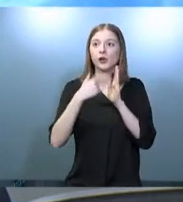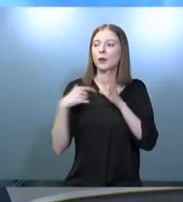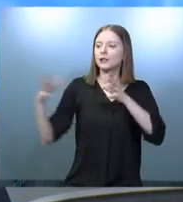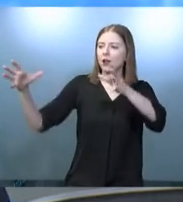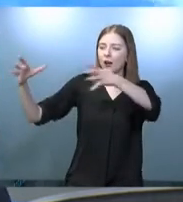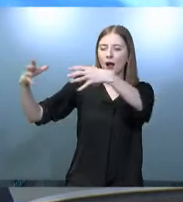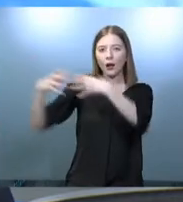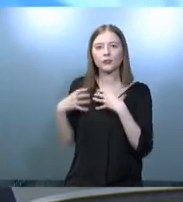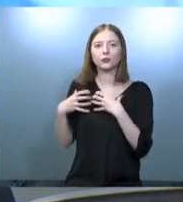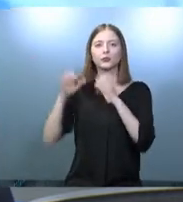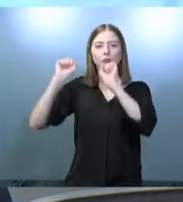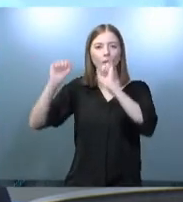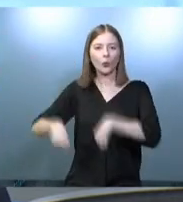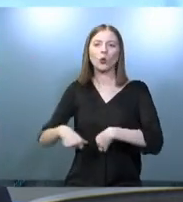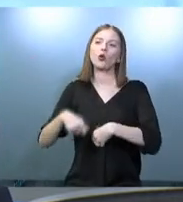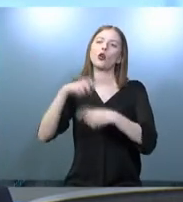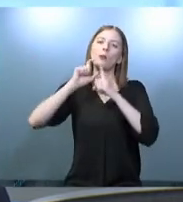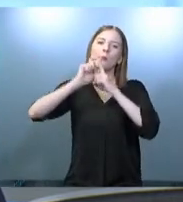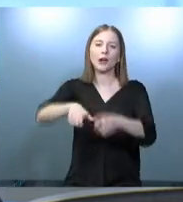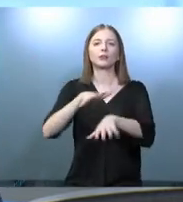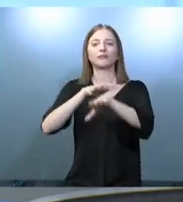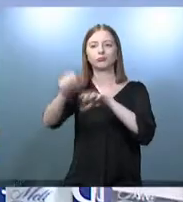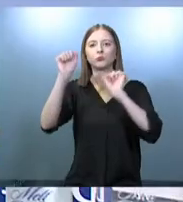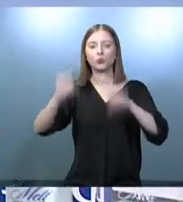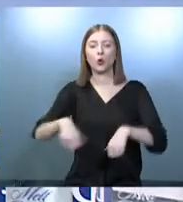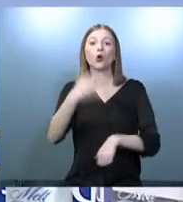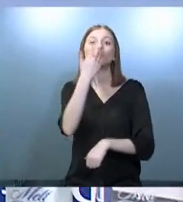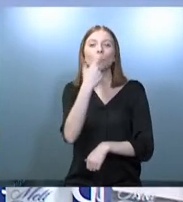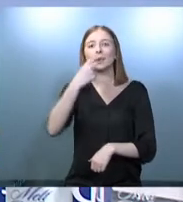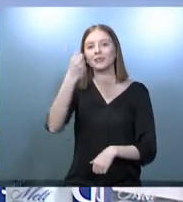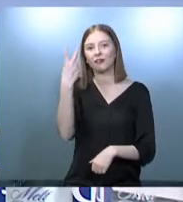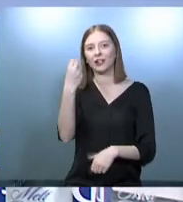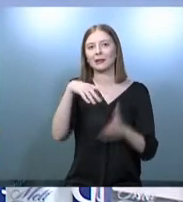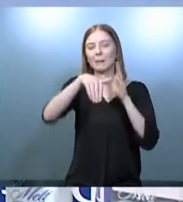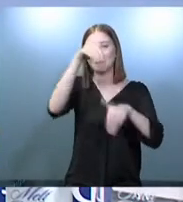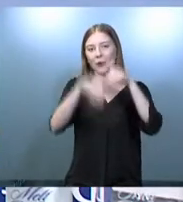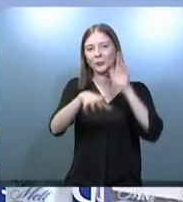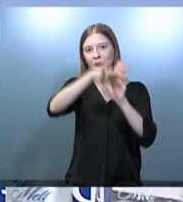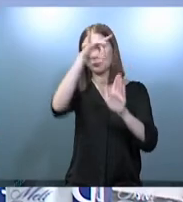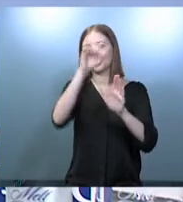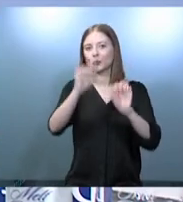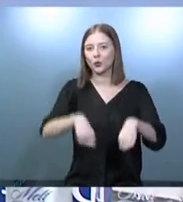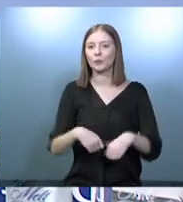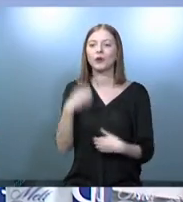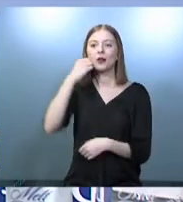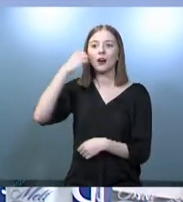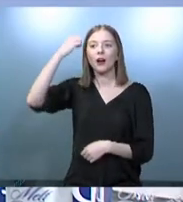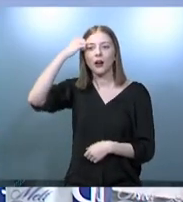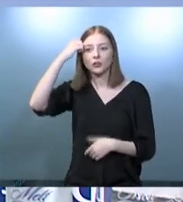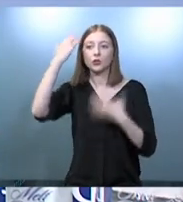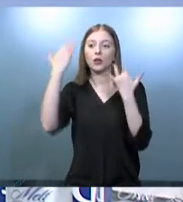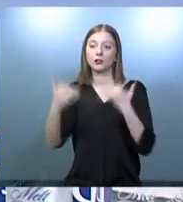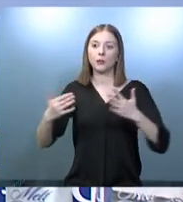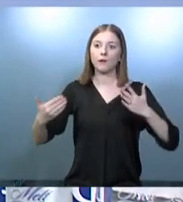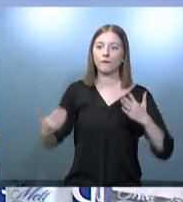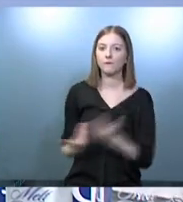žadom rinkėjams. Prašau ateiti ir balsuoti už numeris 12. Ačiū. Ačiū, tai buvo Juozas Gaidamavičius, darbo partija. Ratui apsisukus, aš